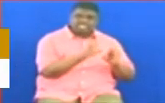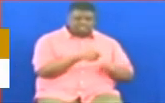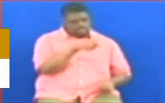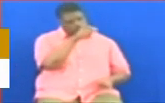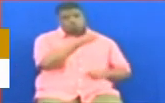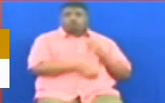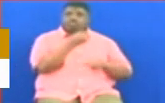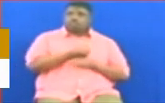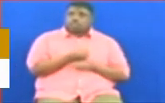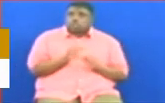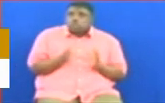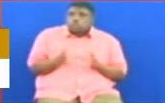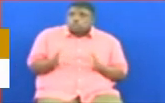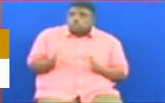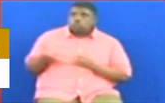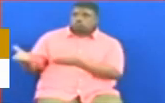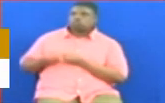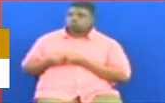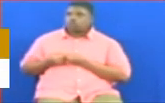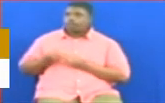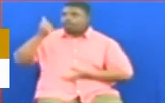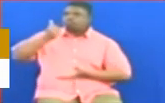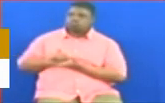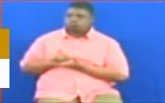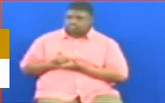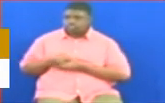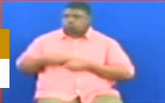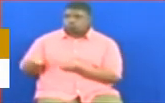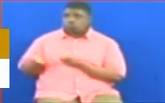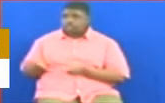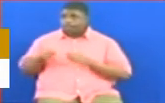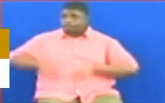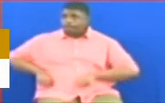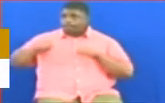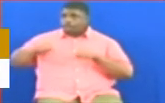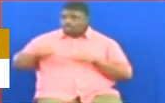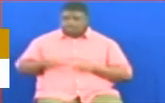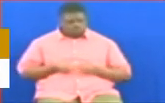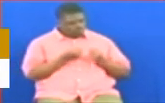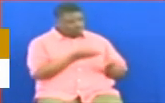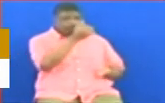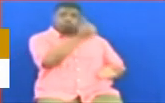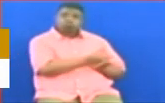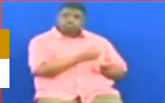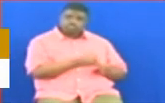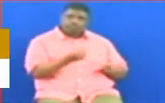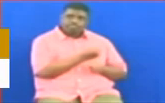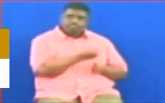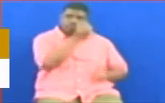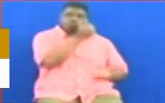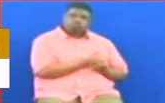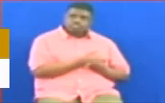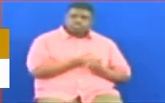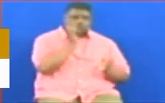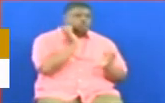yako kuogopa kutake risk katika decision making. Kwa hiyo hapo unawapa mamlaka waweke decision, na pale ambapo walifanya decision kwa